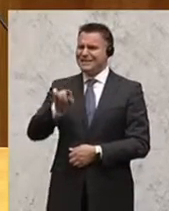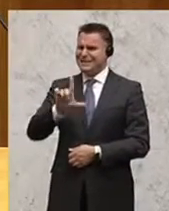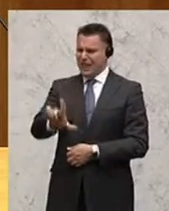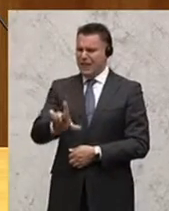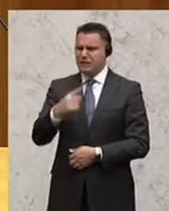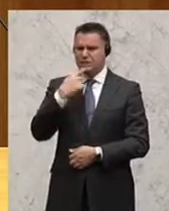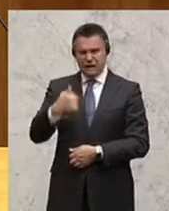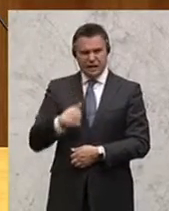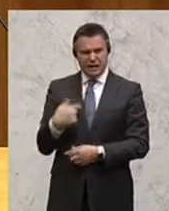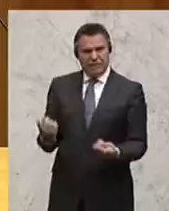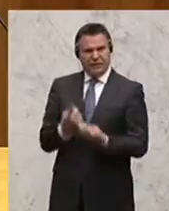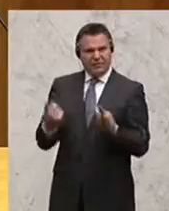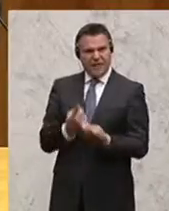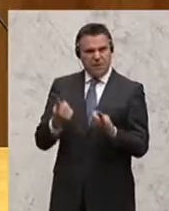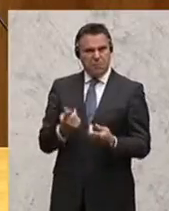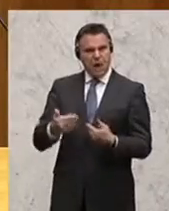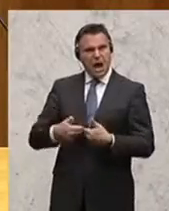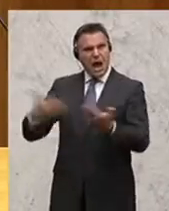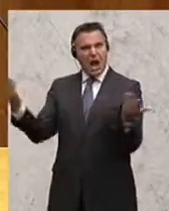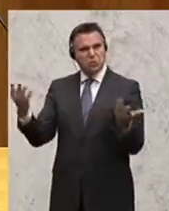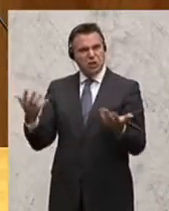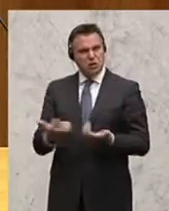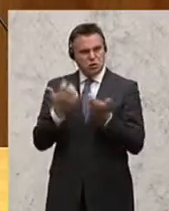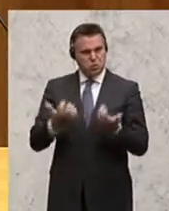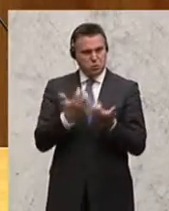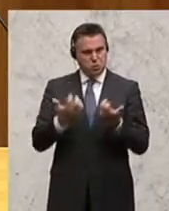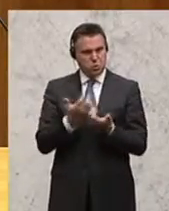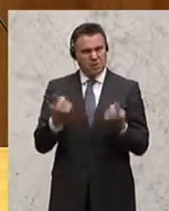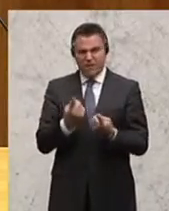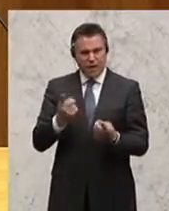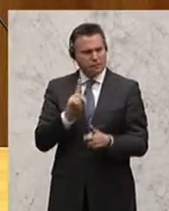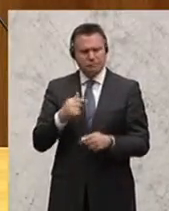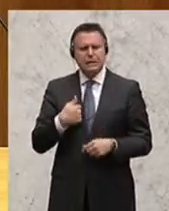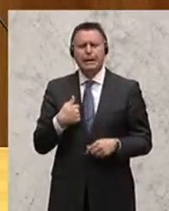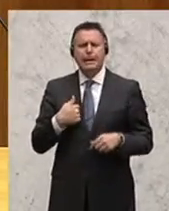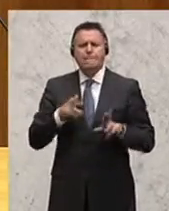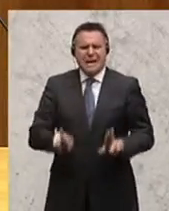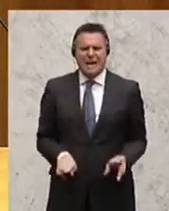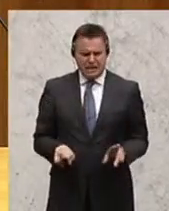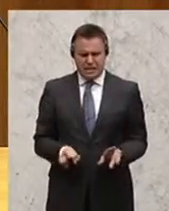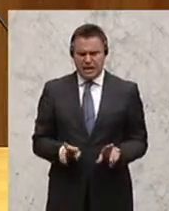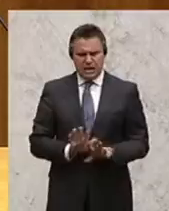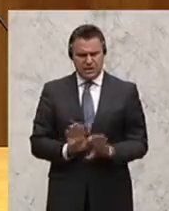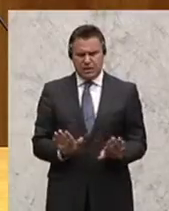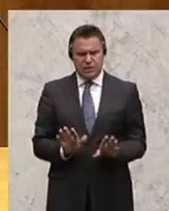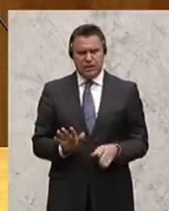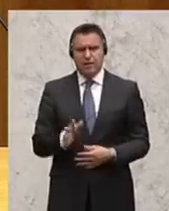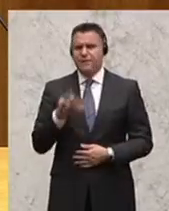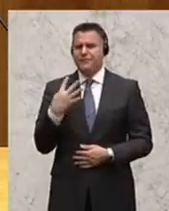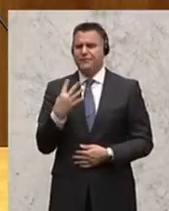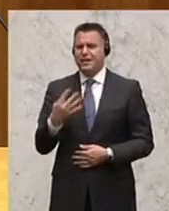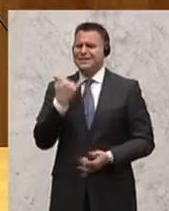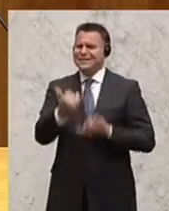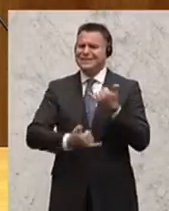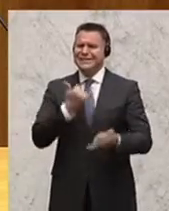ich hier Werbung für ausländische Lebensmittel und Produkte mache. Ich berichtige tatsächlich. Seit 40